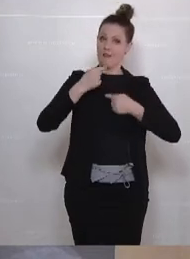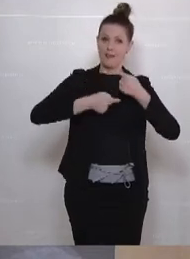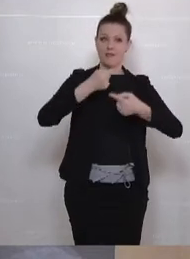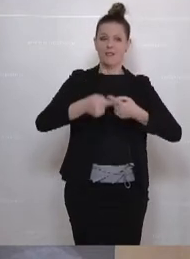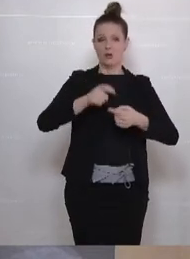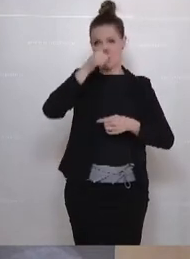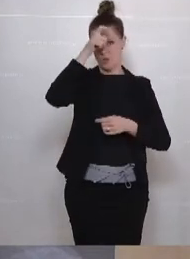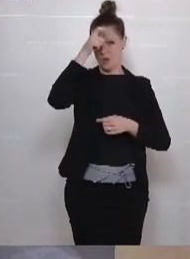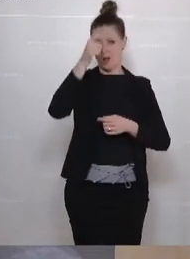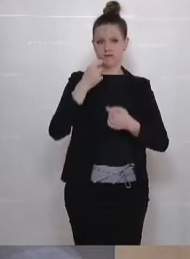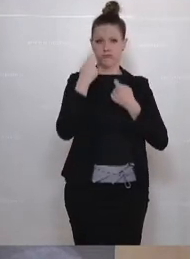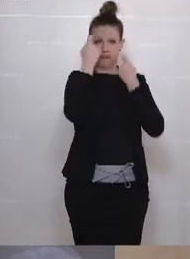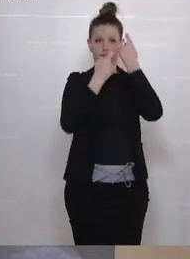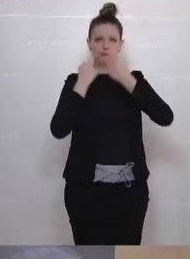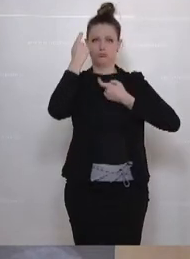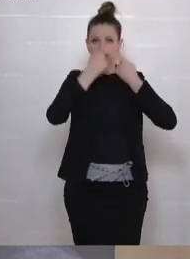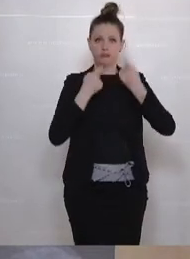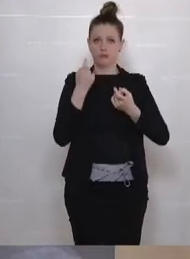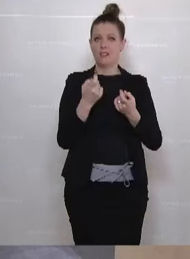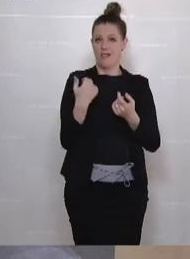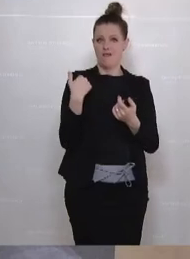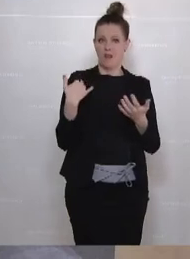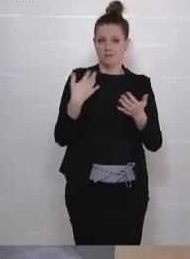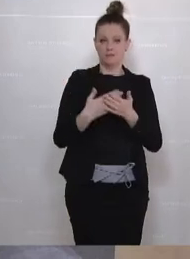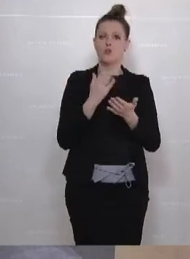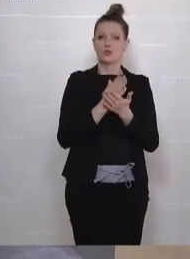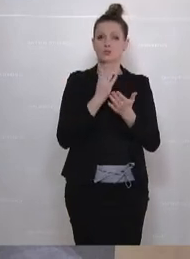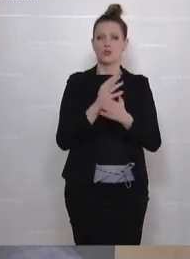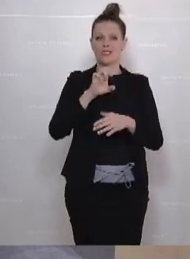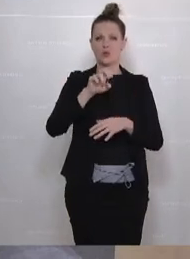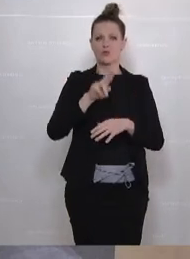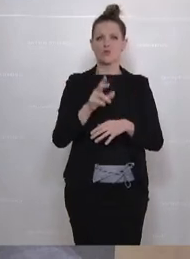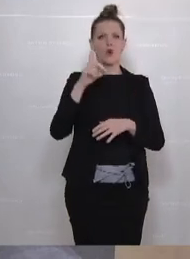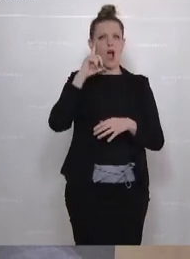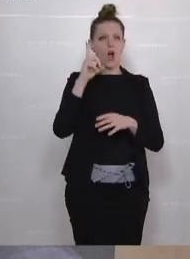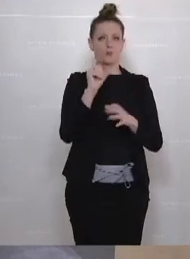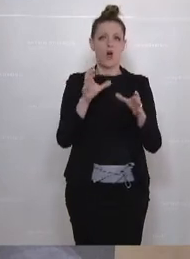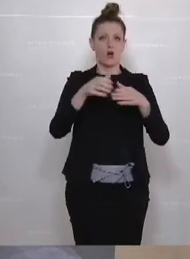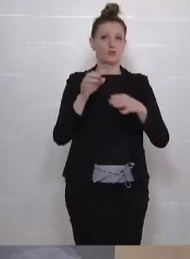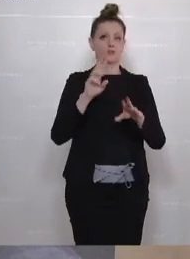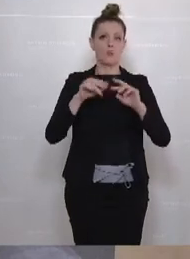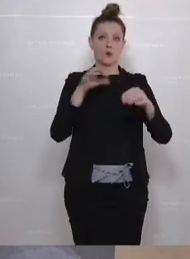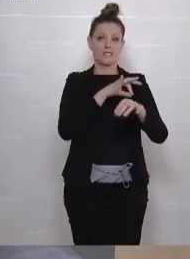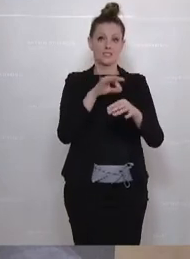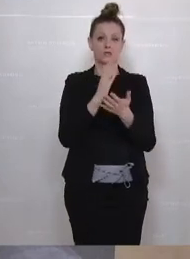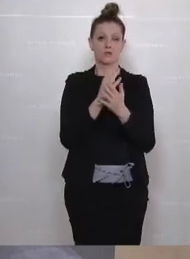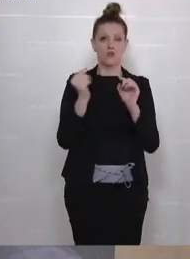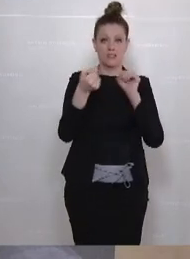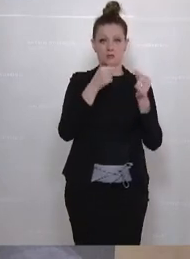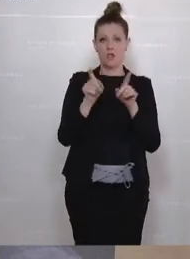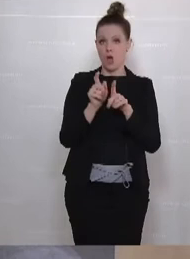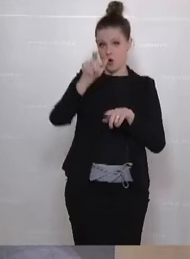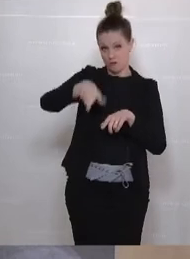mehr als besorgniserregend. Wir haben das diese Woche bereits im EU-Hauptausschuss mit dem Kanzler diskutiert und auch mit Ihnen immer wieder.